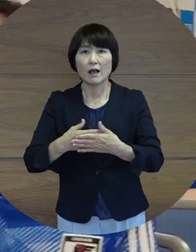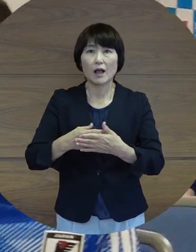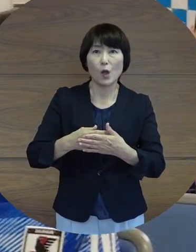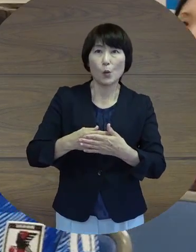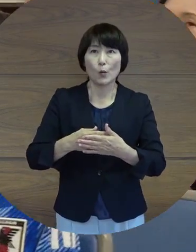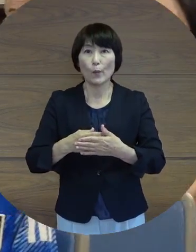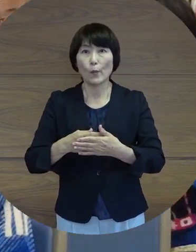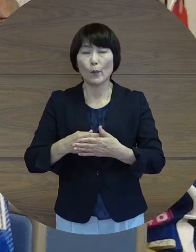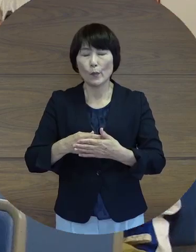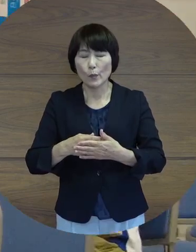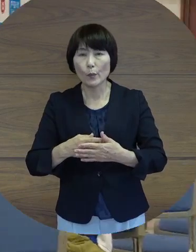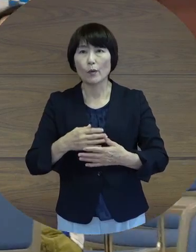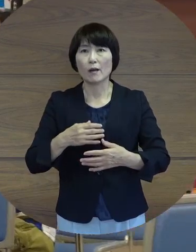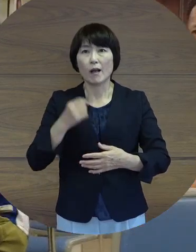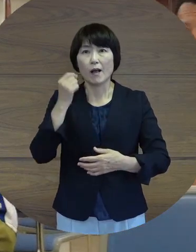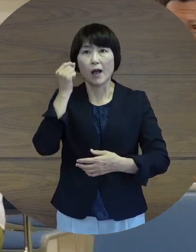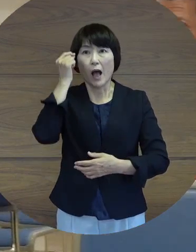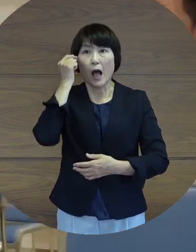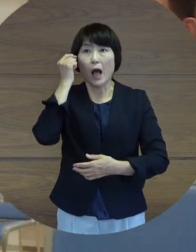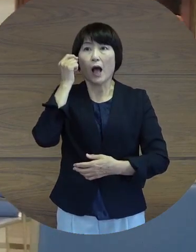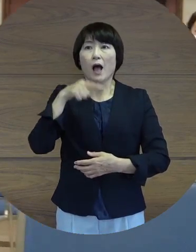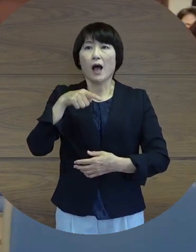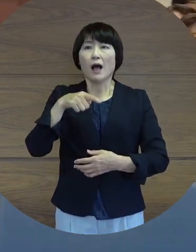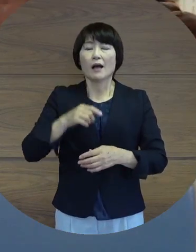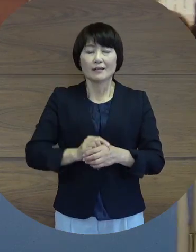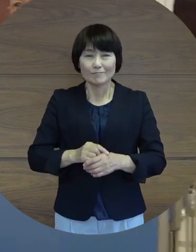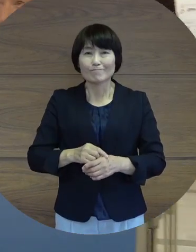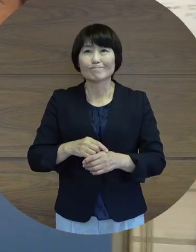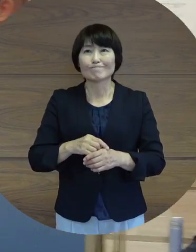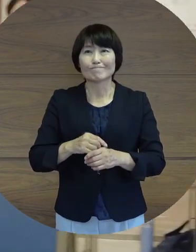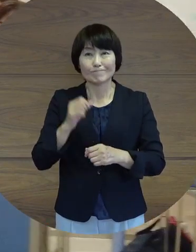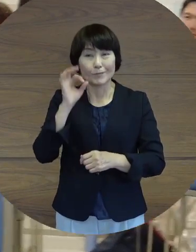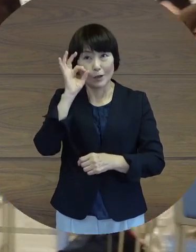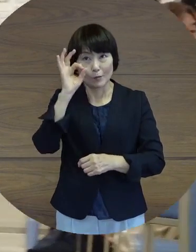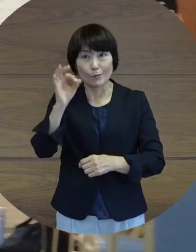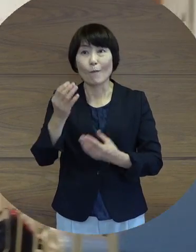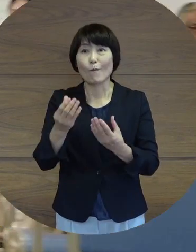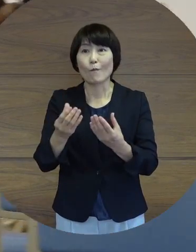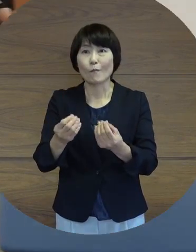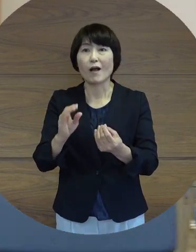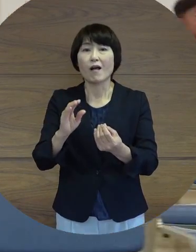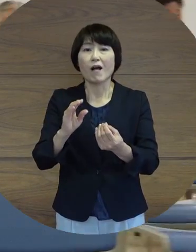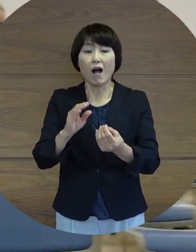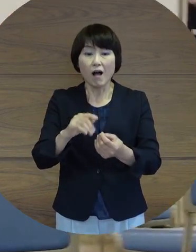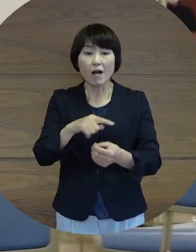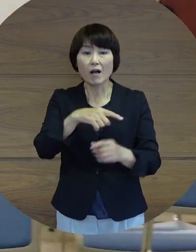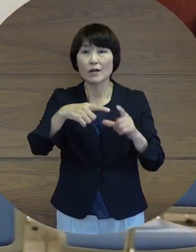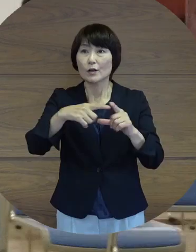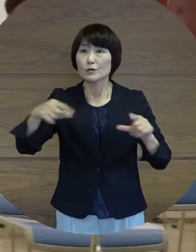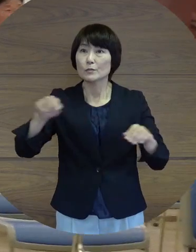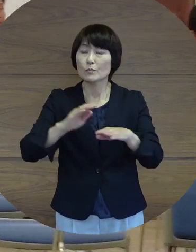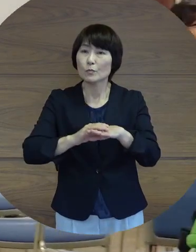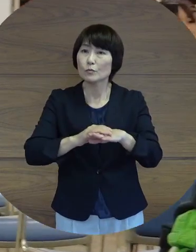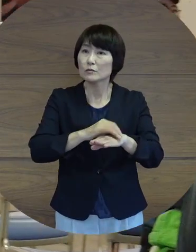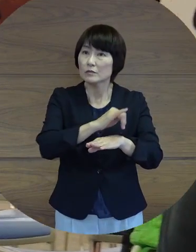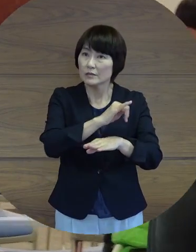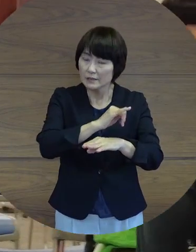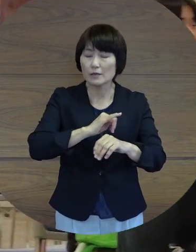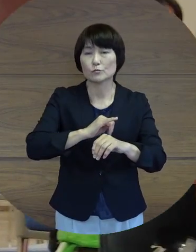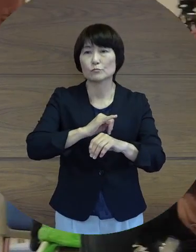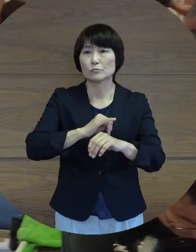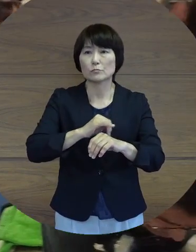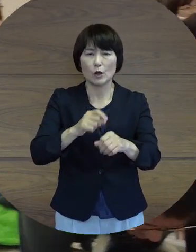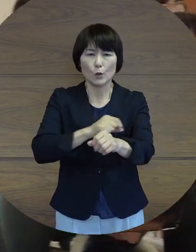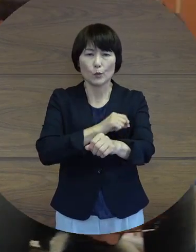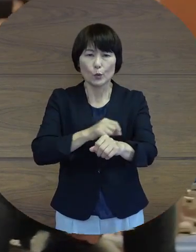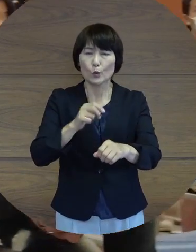感の中、スタートいたしましたが、日本選手の活躍、とりわけ長谷川選手は